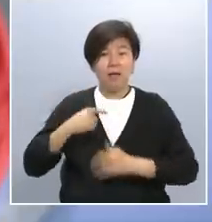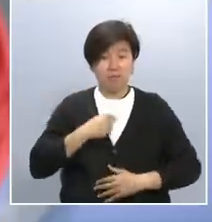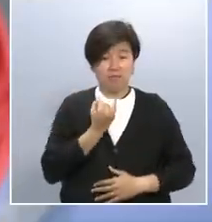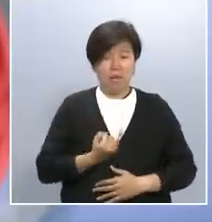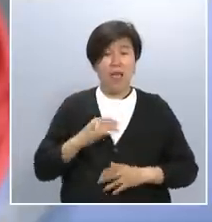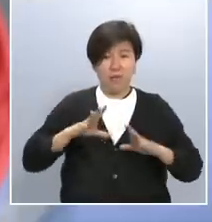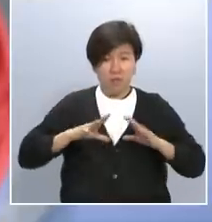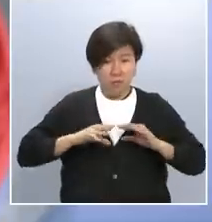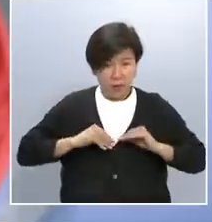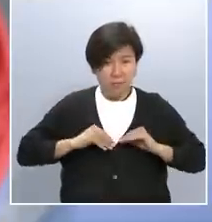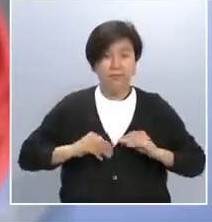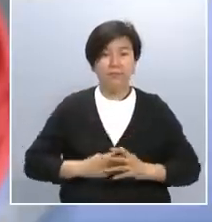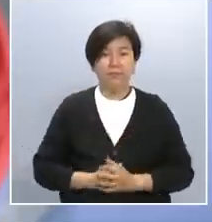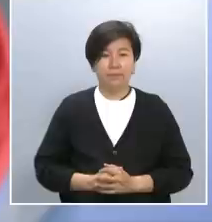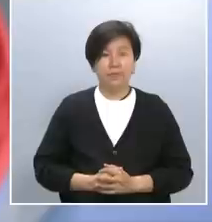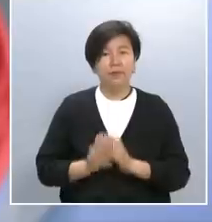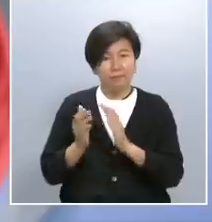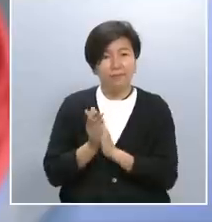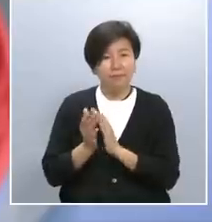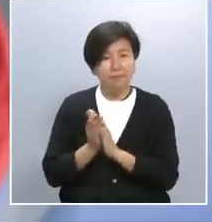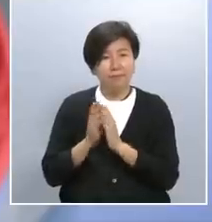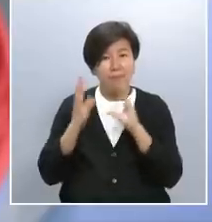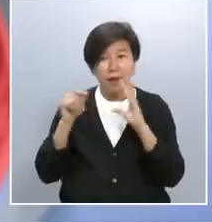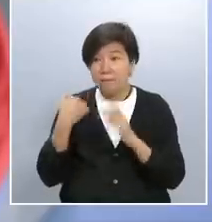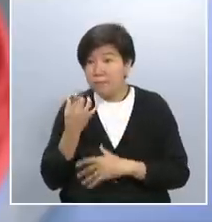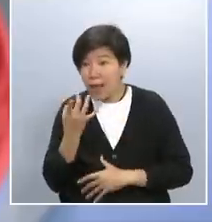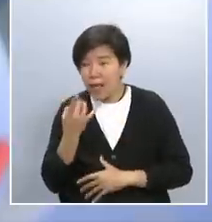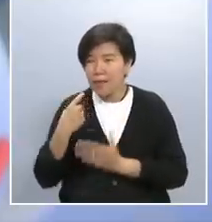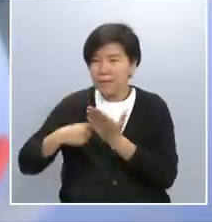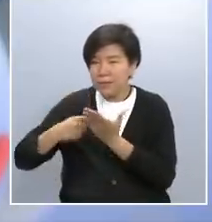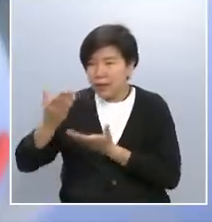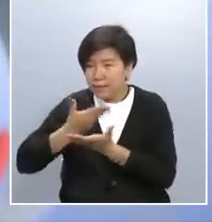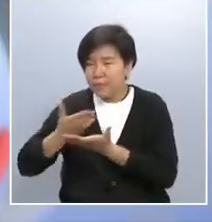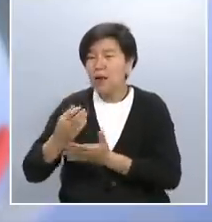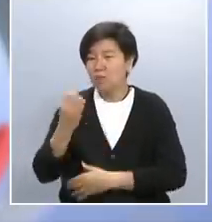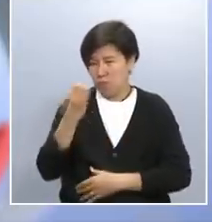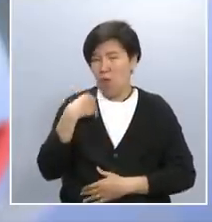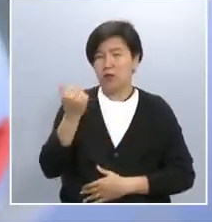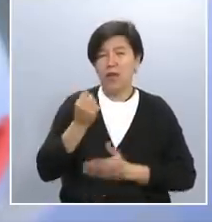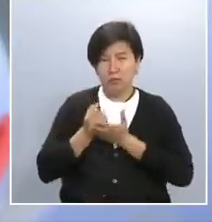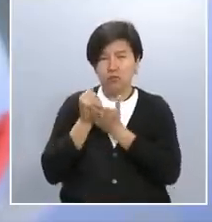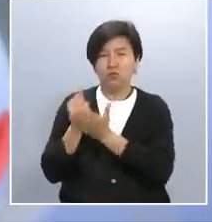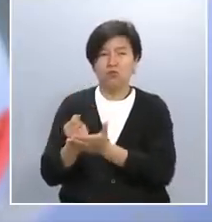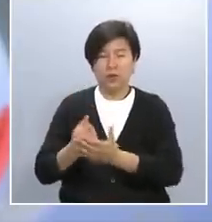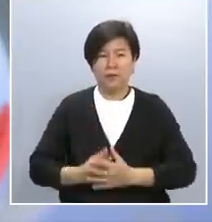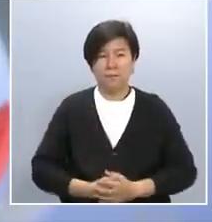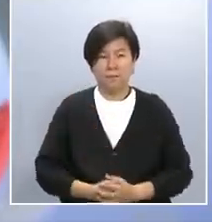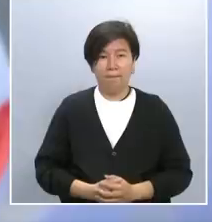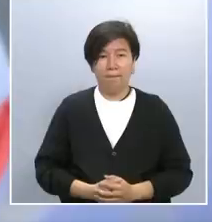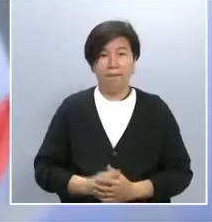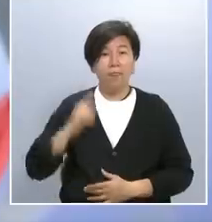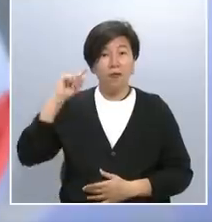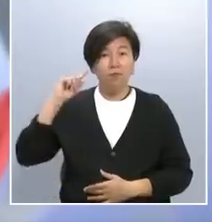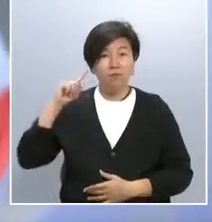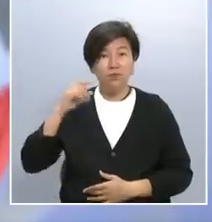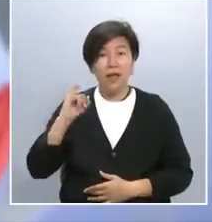แล้วก็ยินดีที่จะเหมือนแบบช่วยเหลือหรือว่าให้ทำความคิดเห็นกับทางคุณไอซ์เหมือนกันคุณไอซ์ท่านก็ตอบกลับมาเหมือนกัน